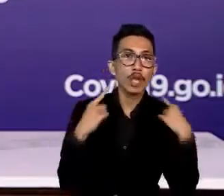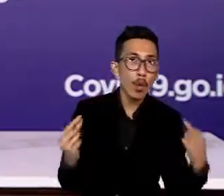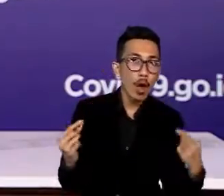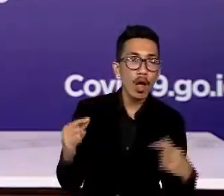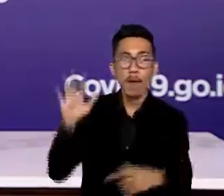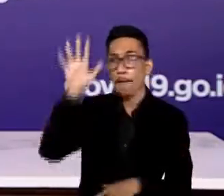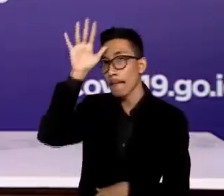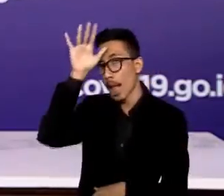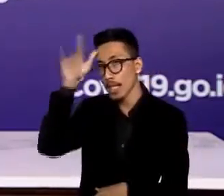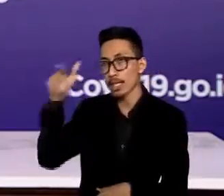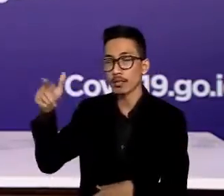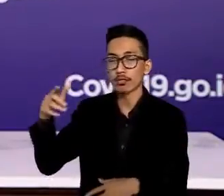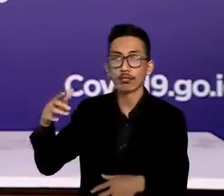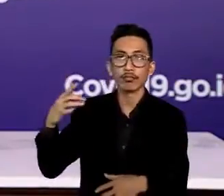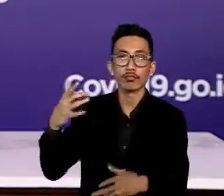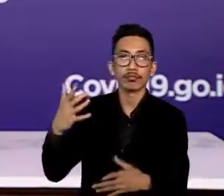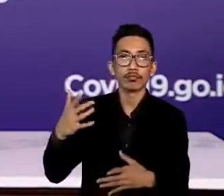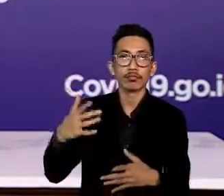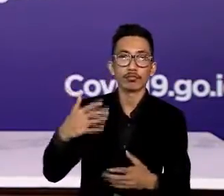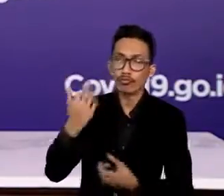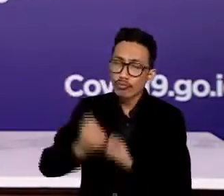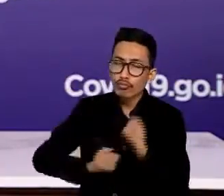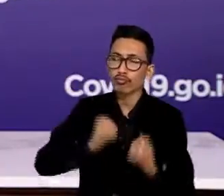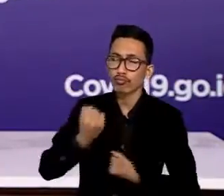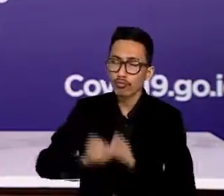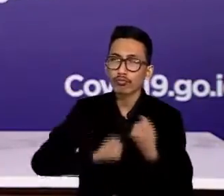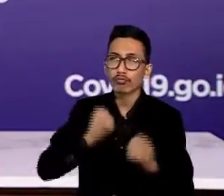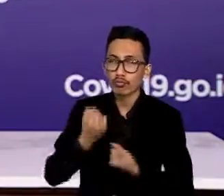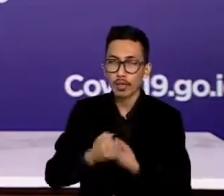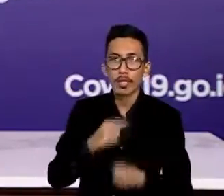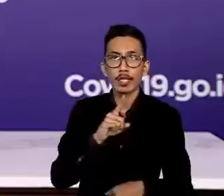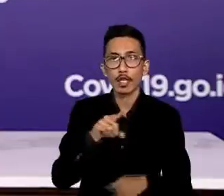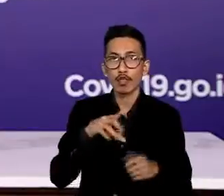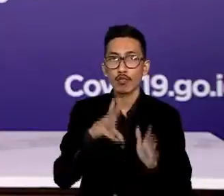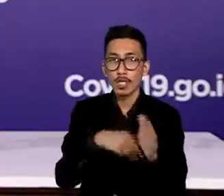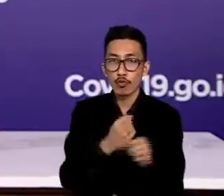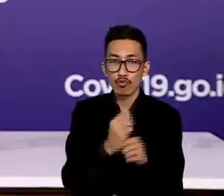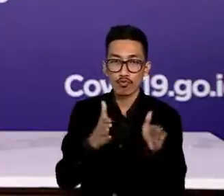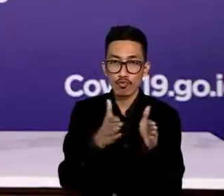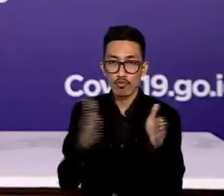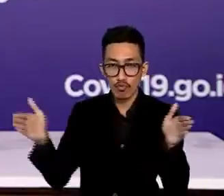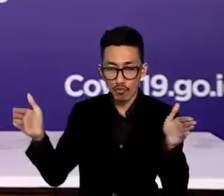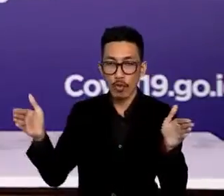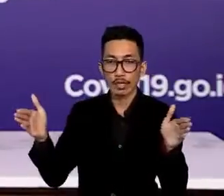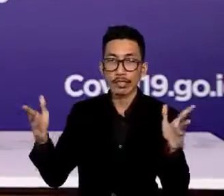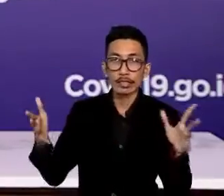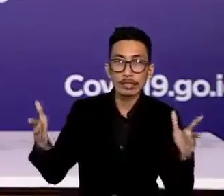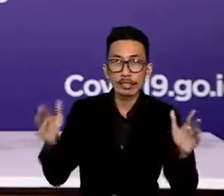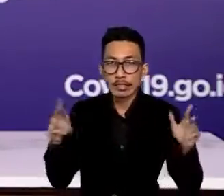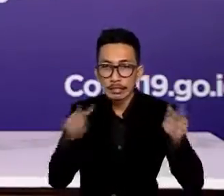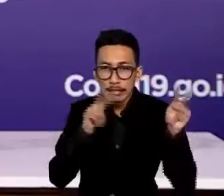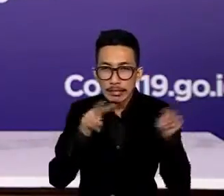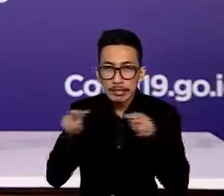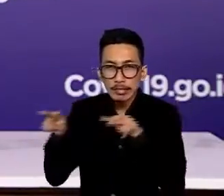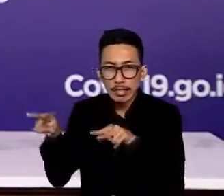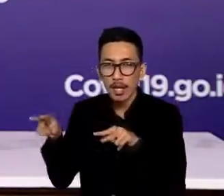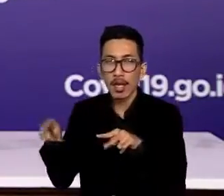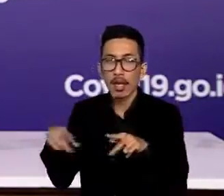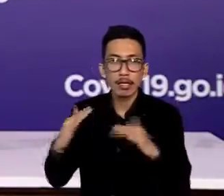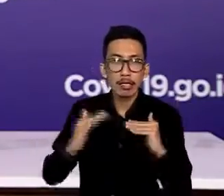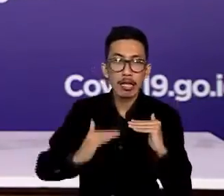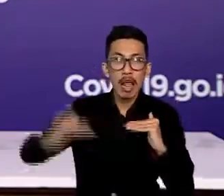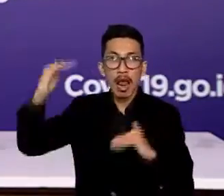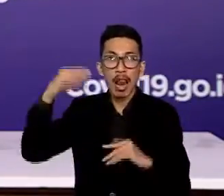terus pertahankan penurunan Kasus yang sudah terjadi selama satu minggu dan jangan sampai meningkat lagi di minggu ini